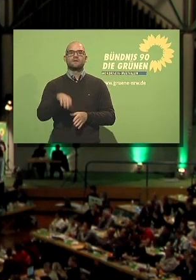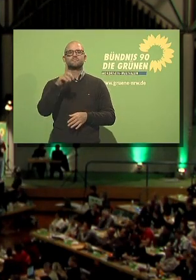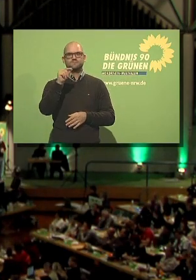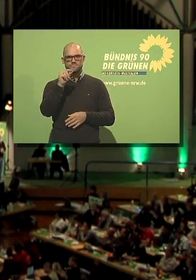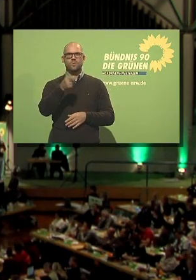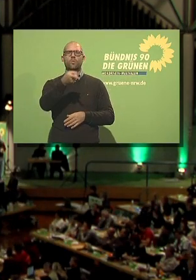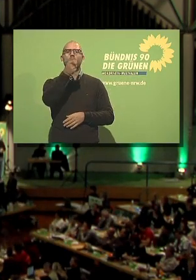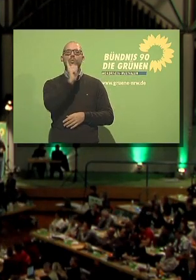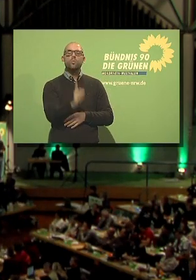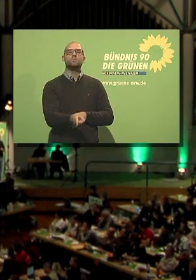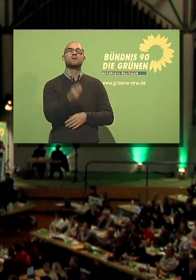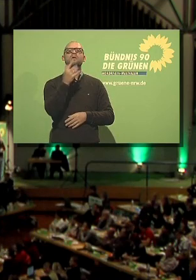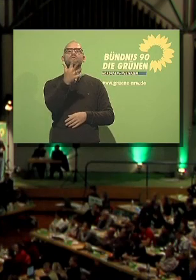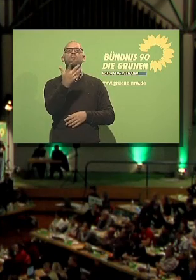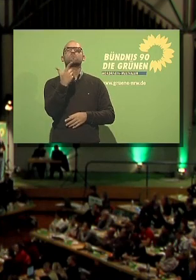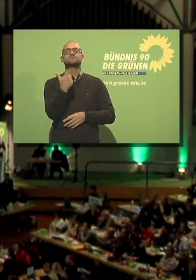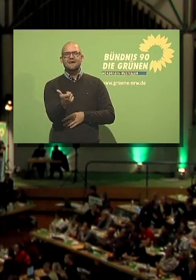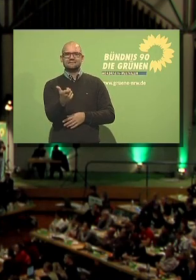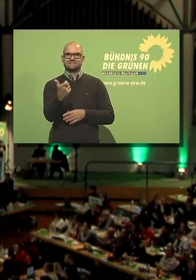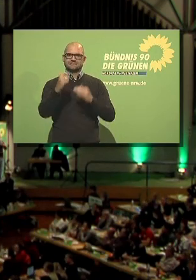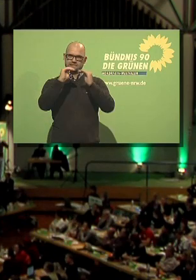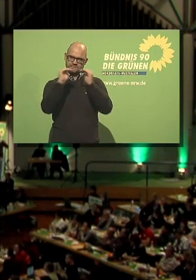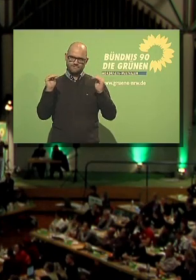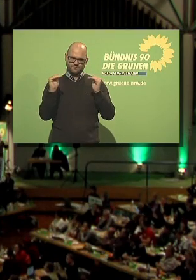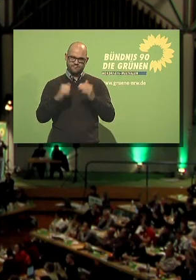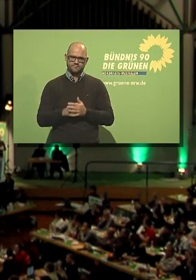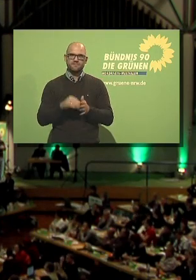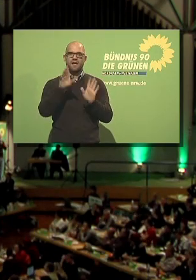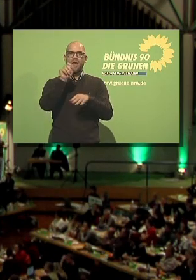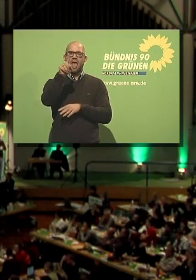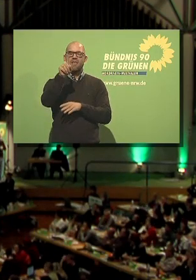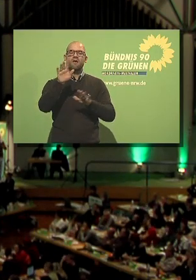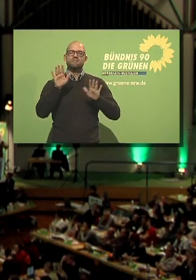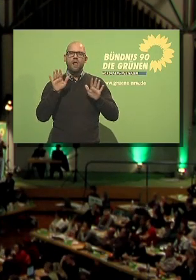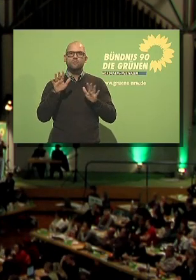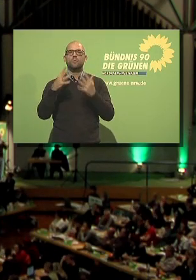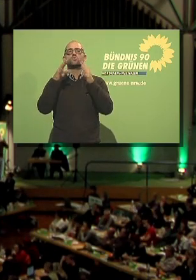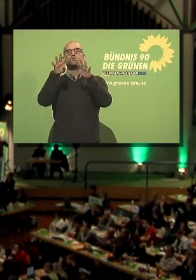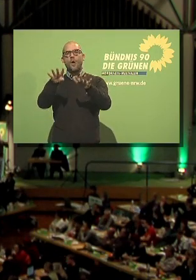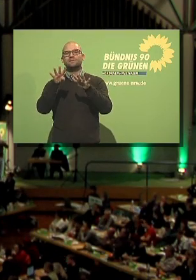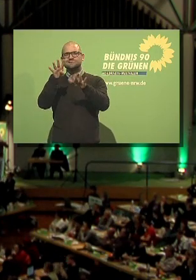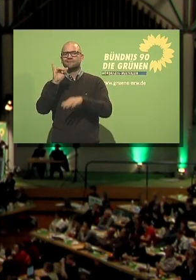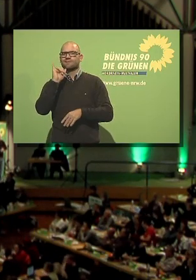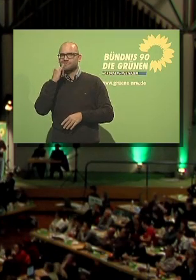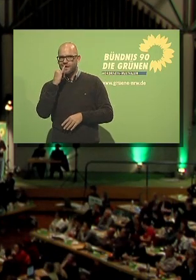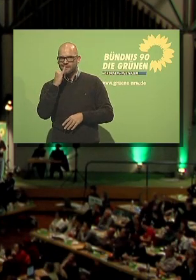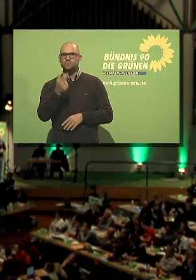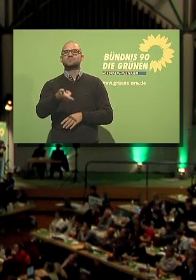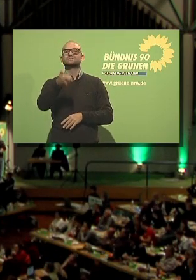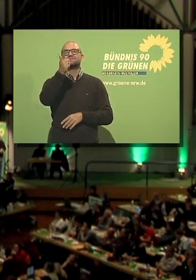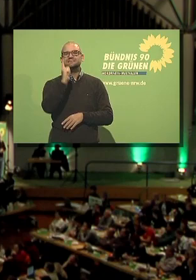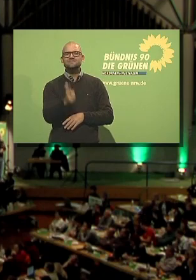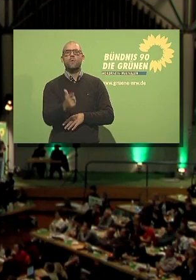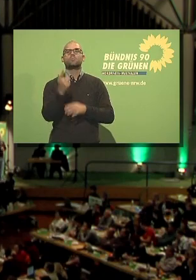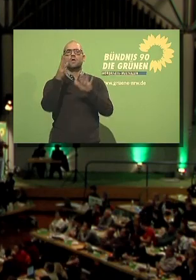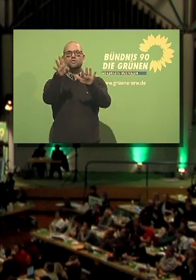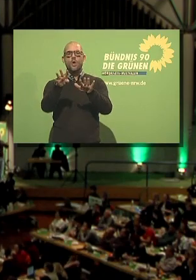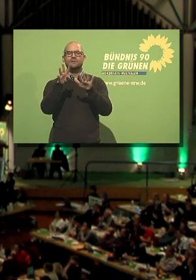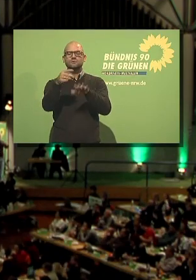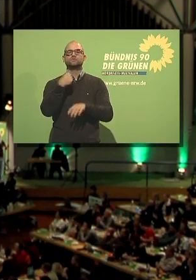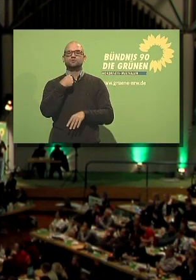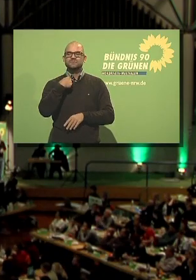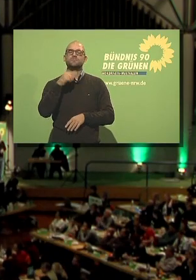bei 125. Wir haben 11 Enthaltungen, 19 Nein-Stimmen und 219 Stimmen